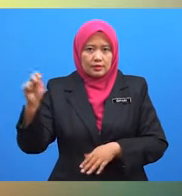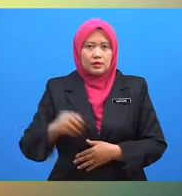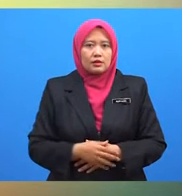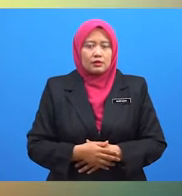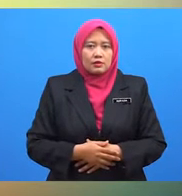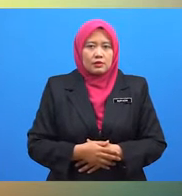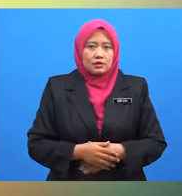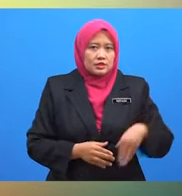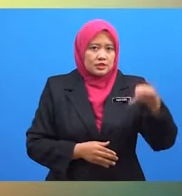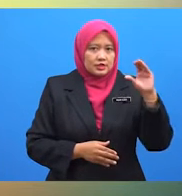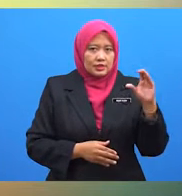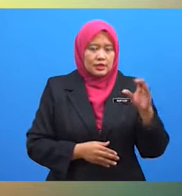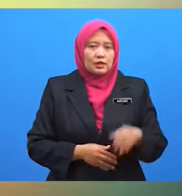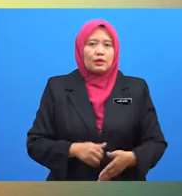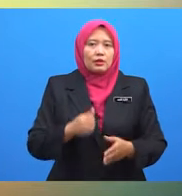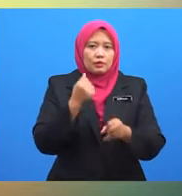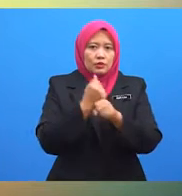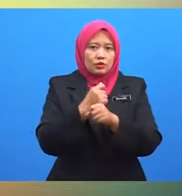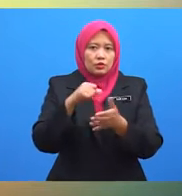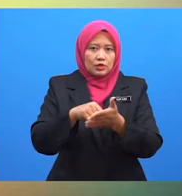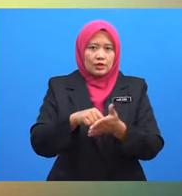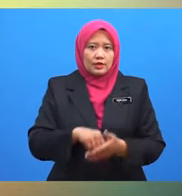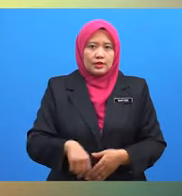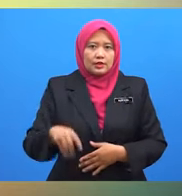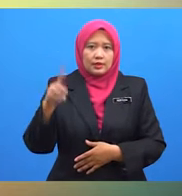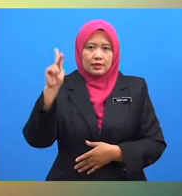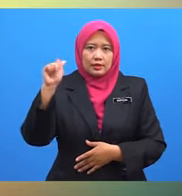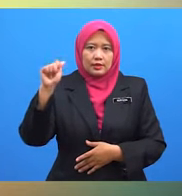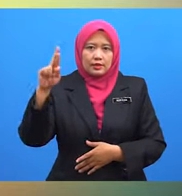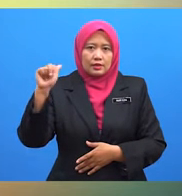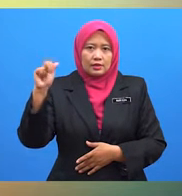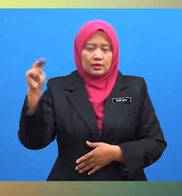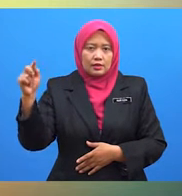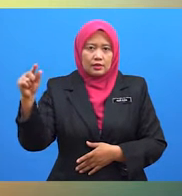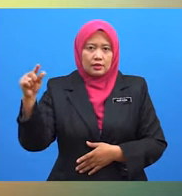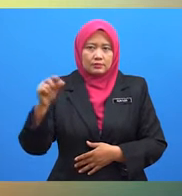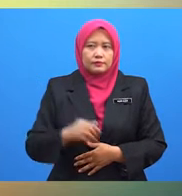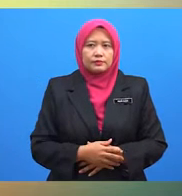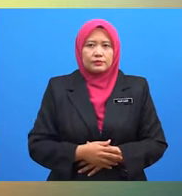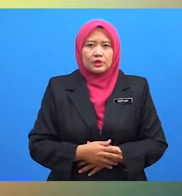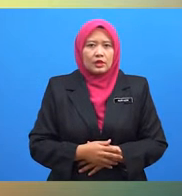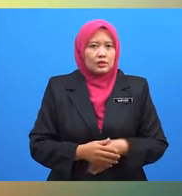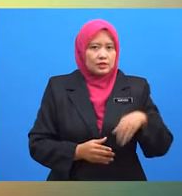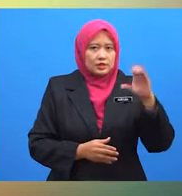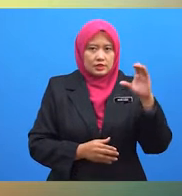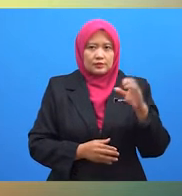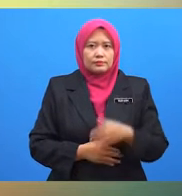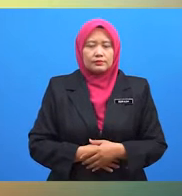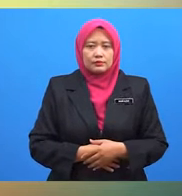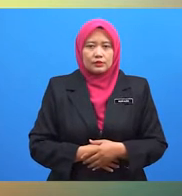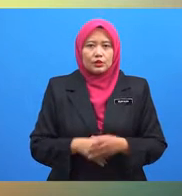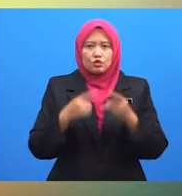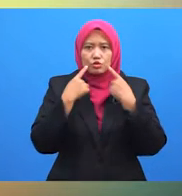D. Batu bersurat di Kedukan Bukit. Jawabannya C.